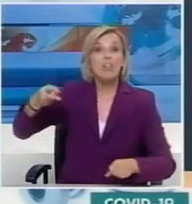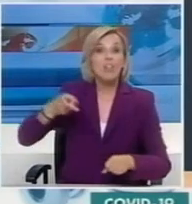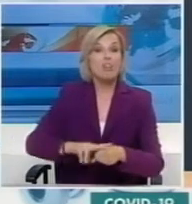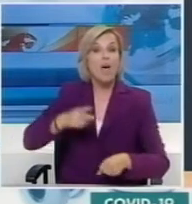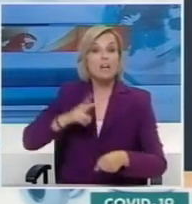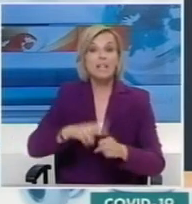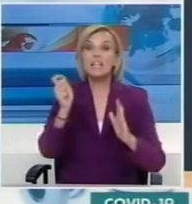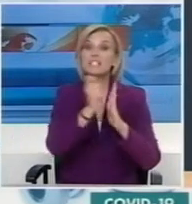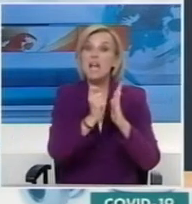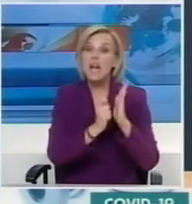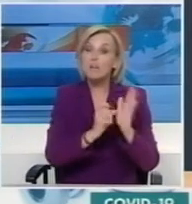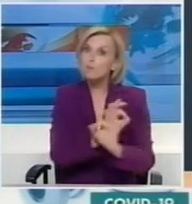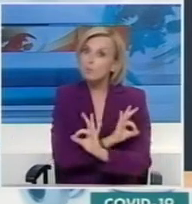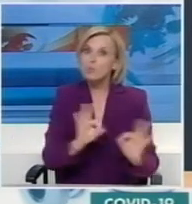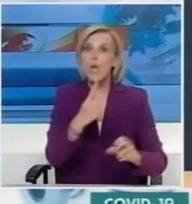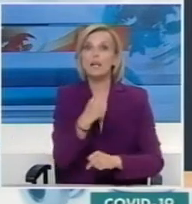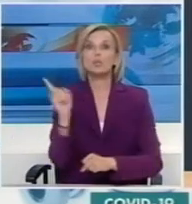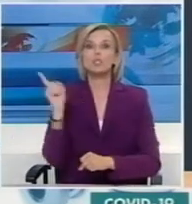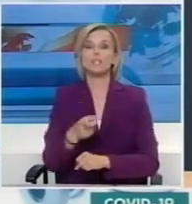της καταγραφής τους.